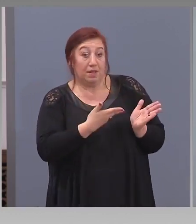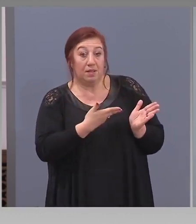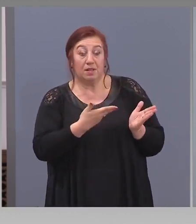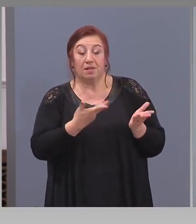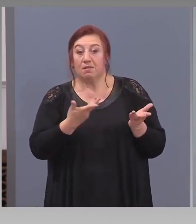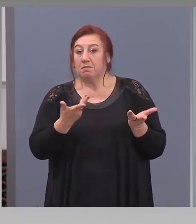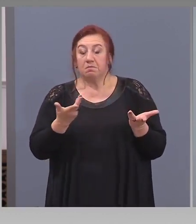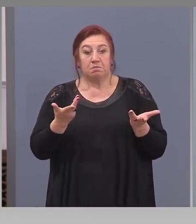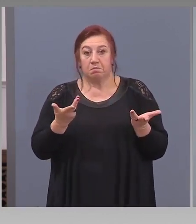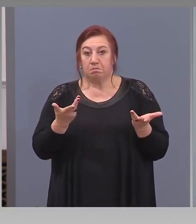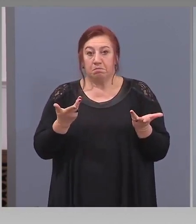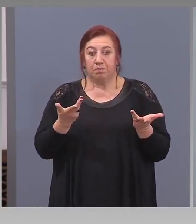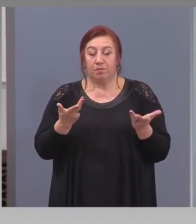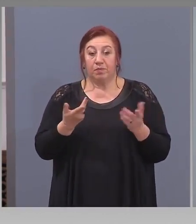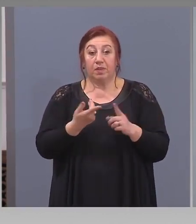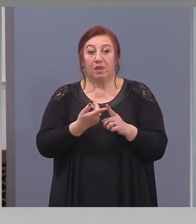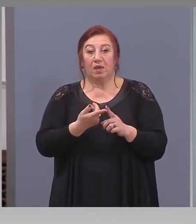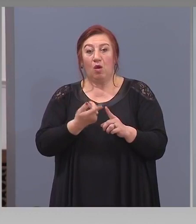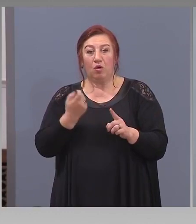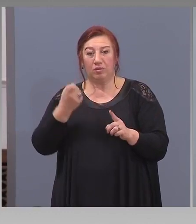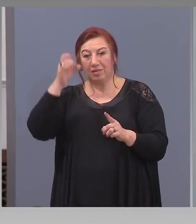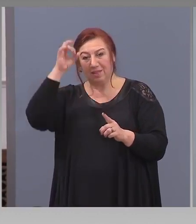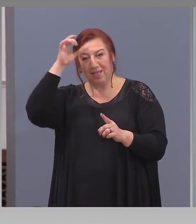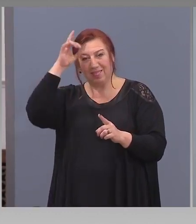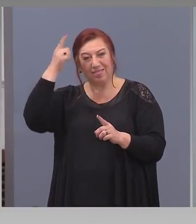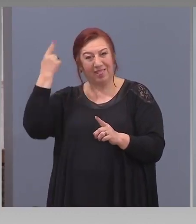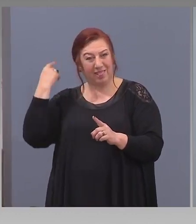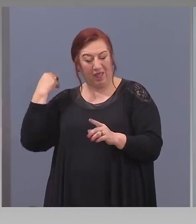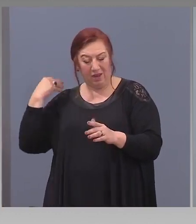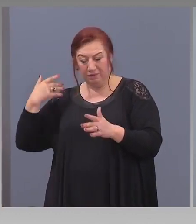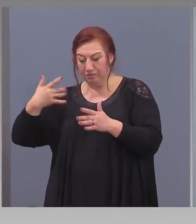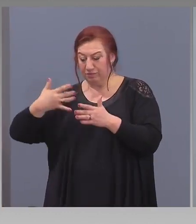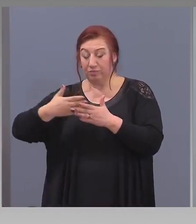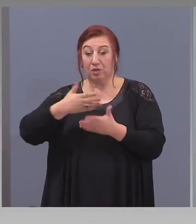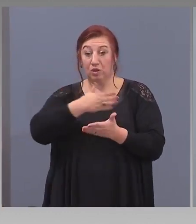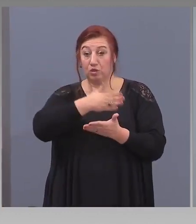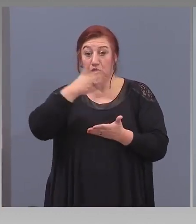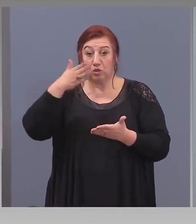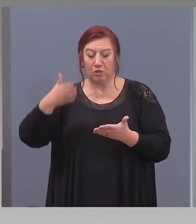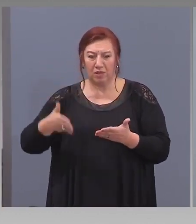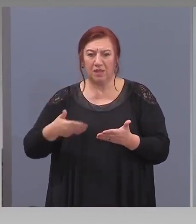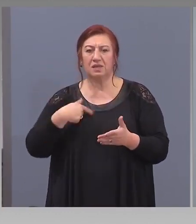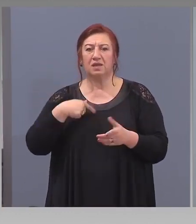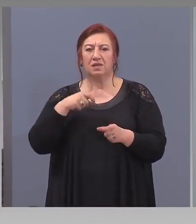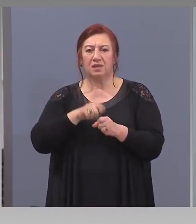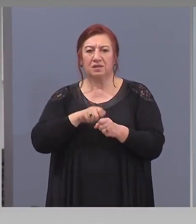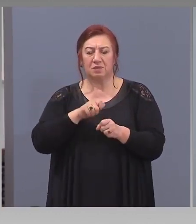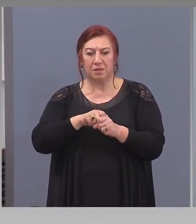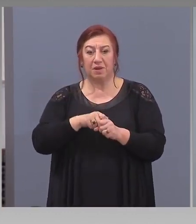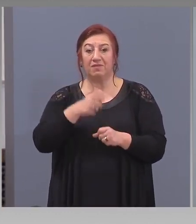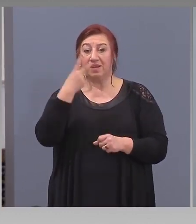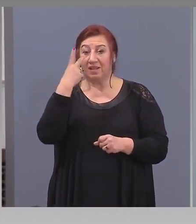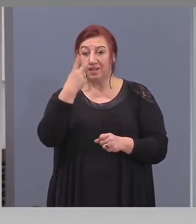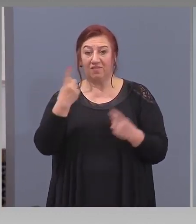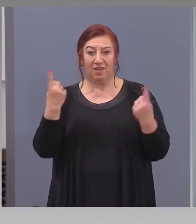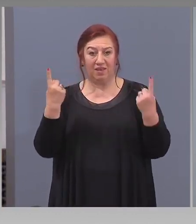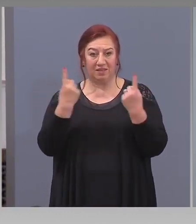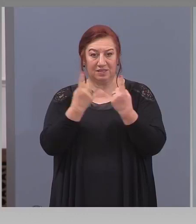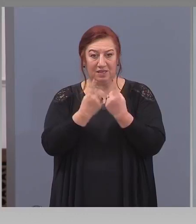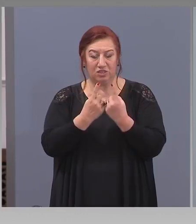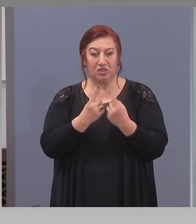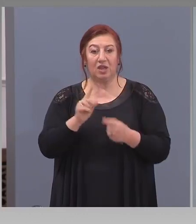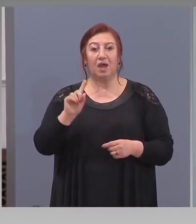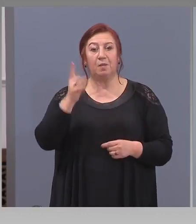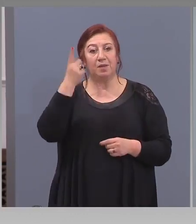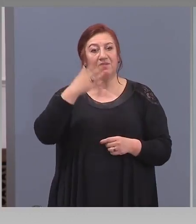Защото от неделя до днес ние сме провели две срещи. Първата беше по